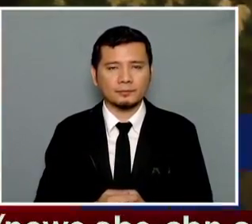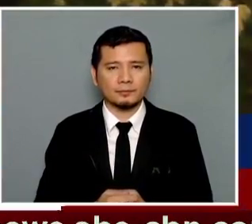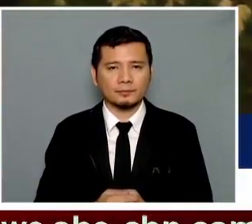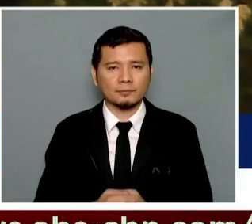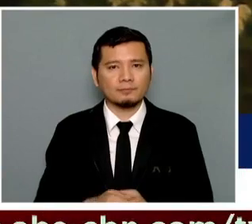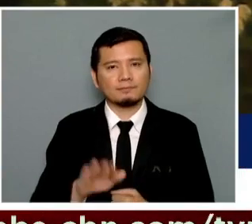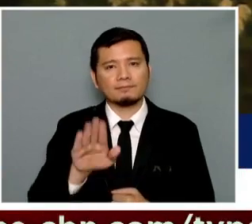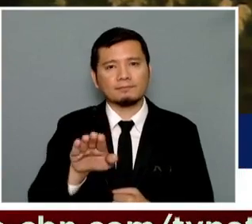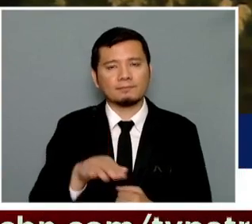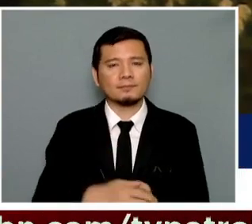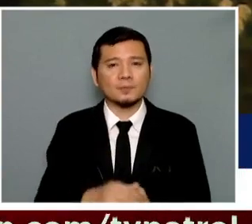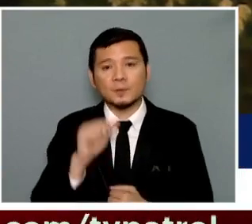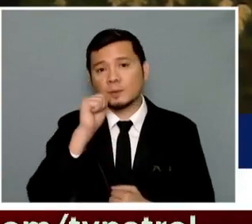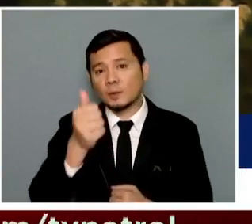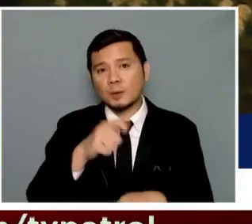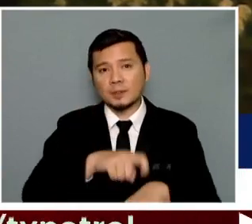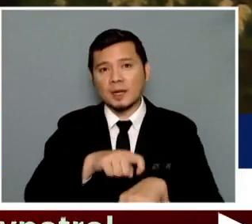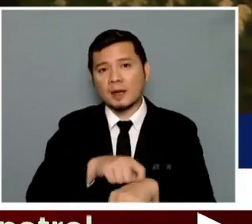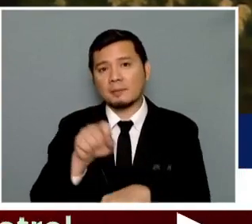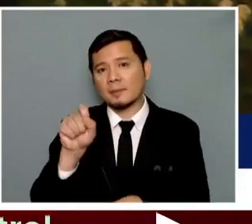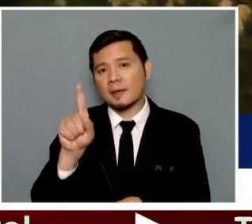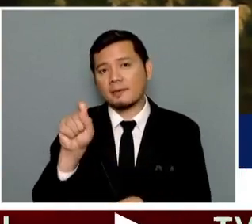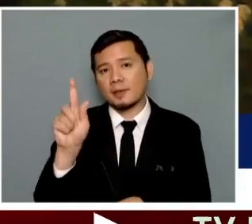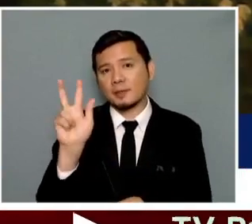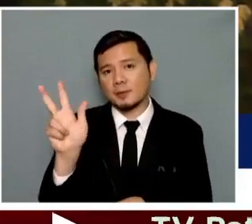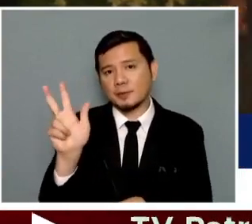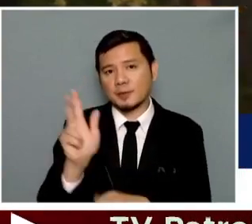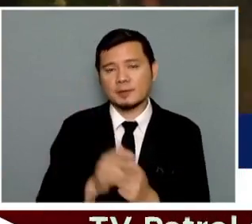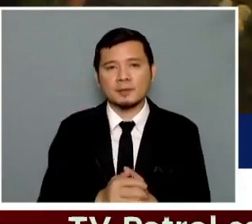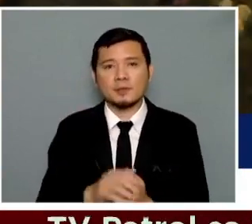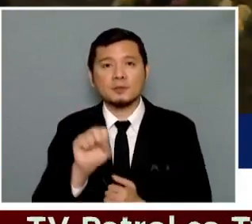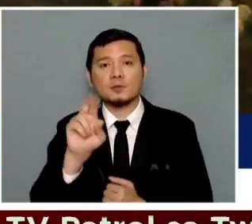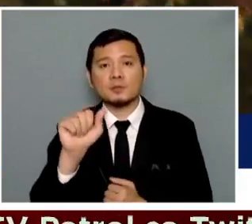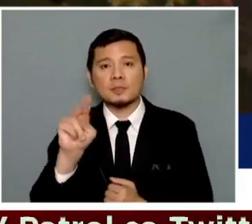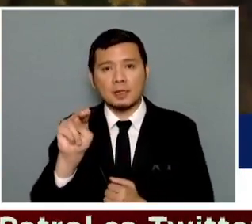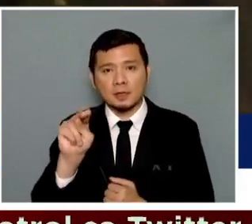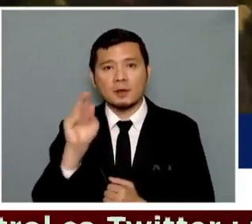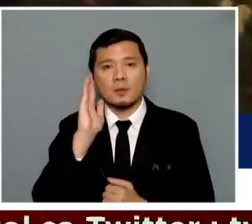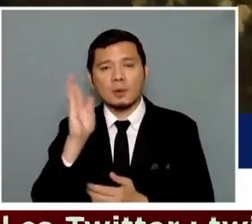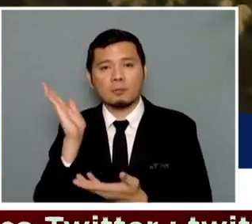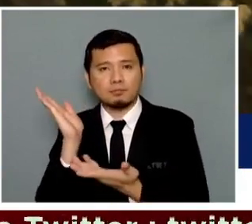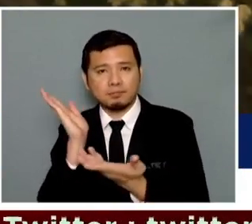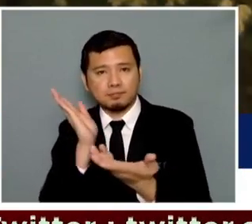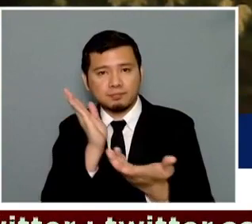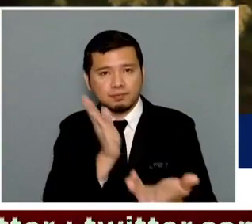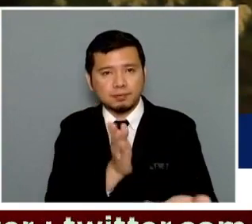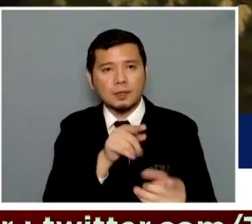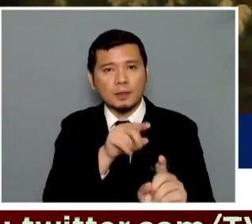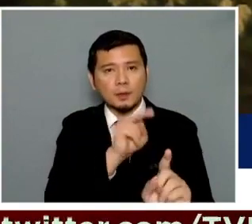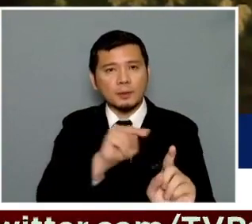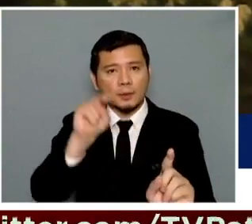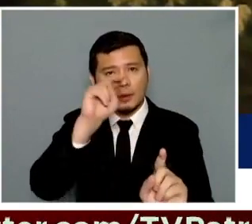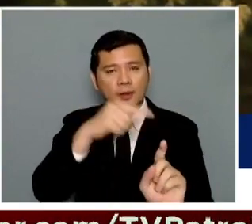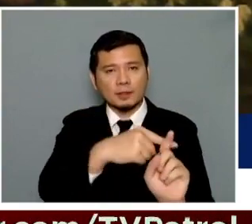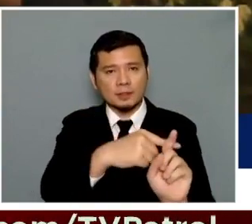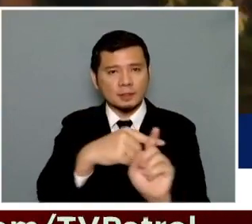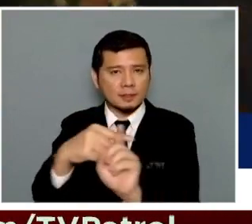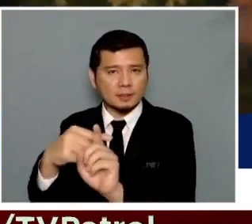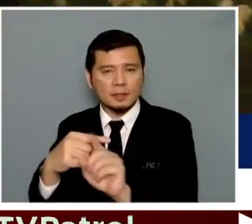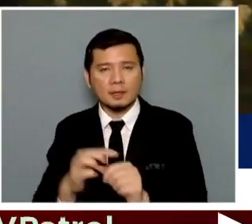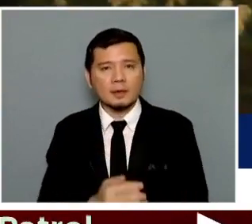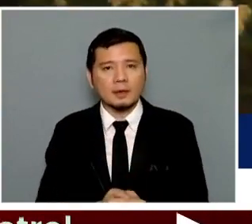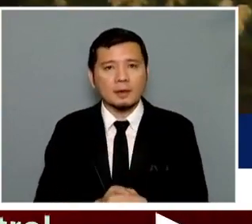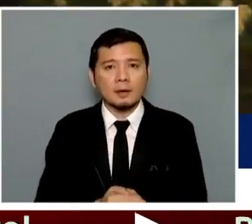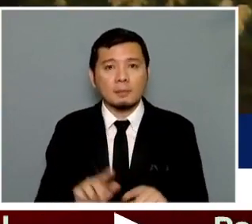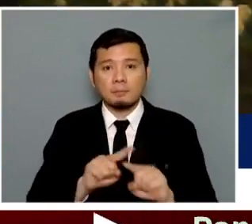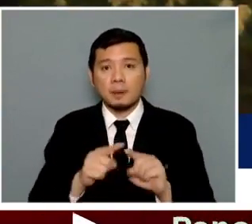Gretchen, bukas ng 11:30 ay ihahatid na nga si Susan Roses sa kanyang huling hantungan sa North Cemetery. Pero bago yan ay magkakaroon muna ng